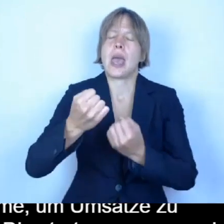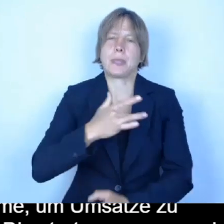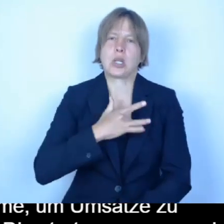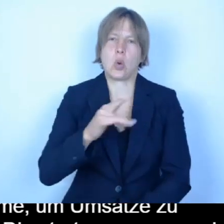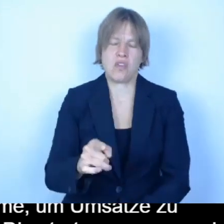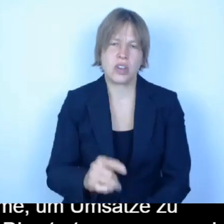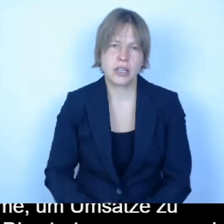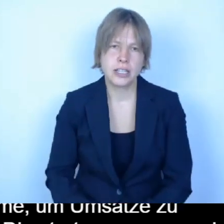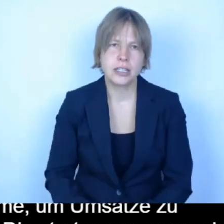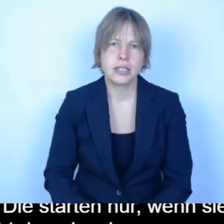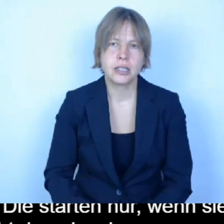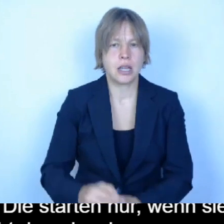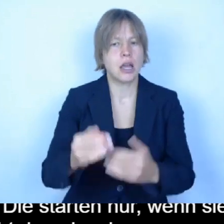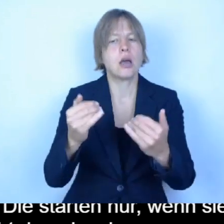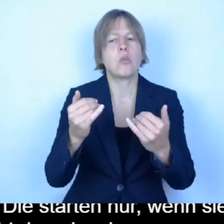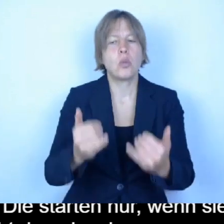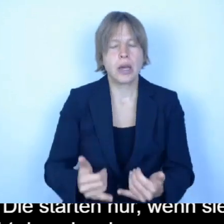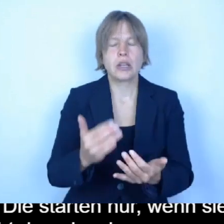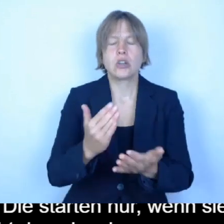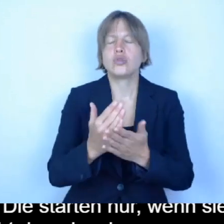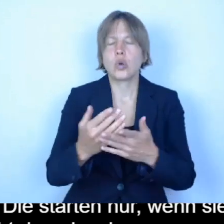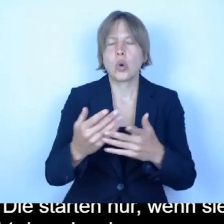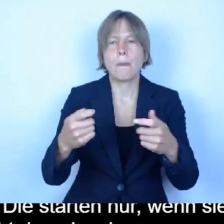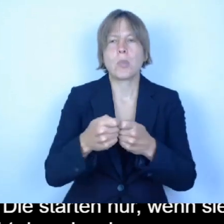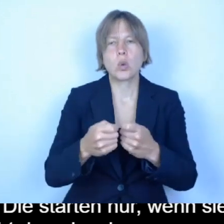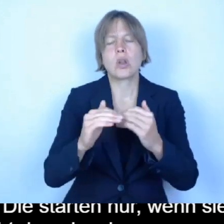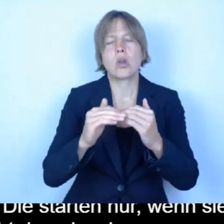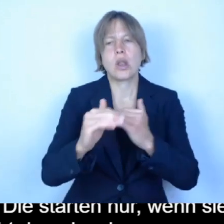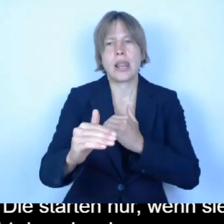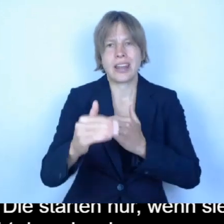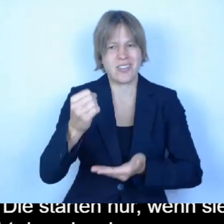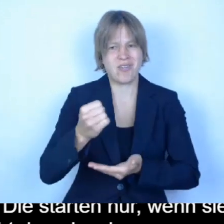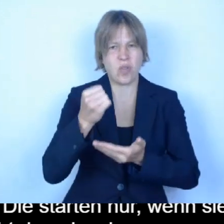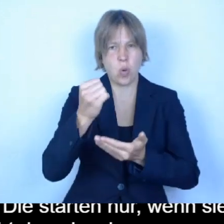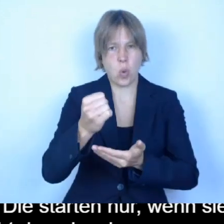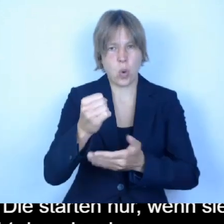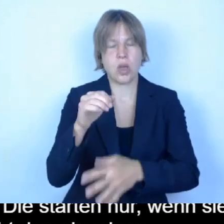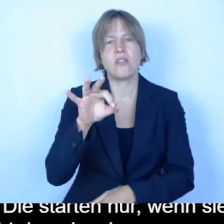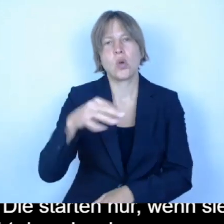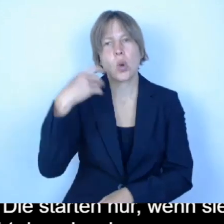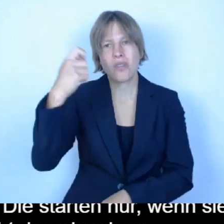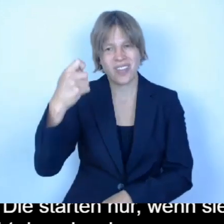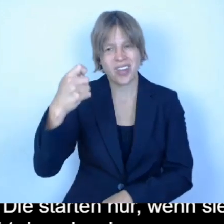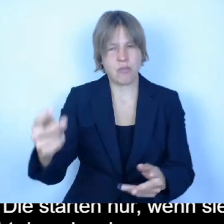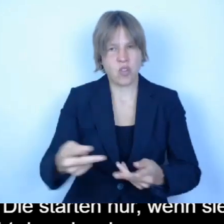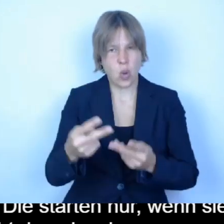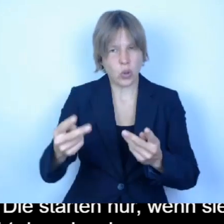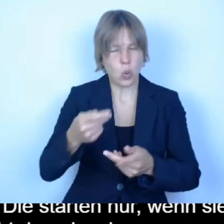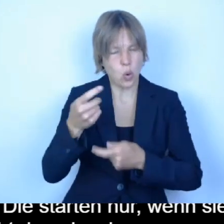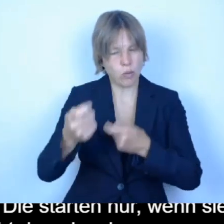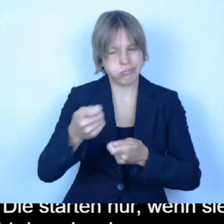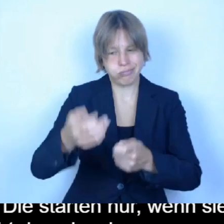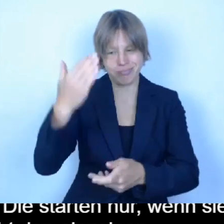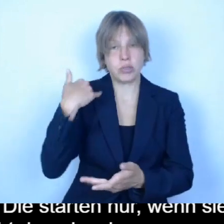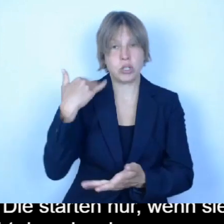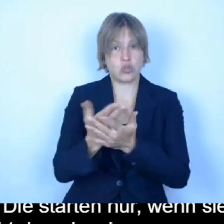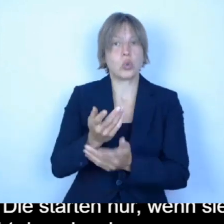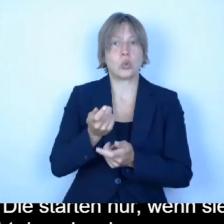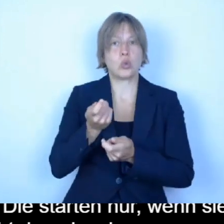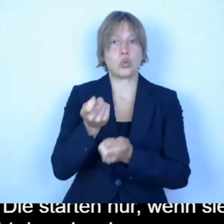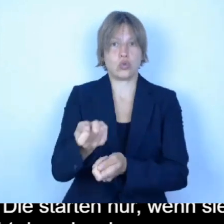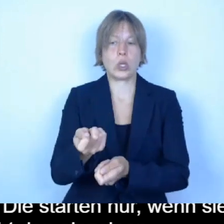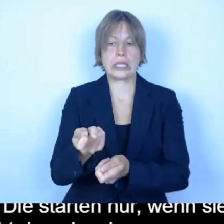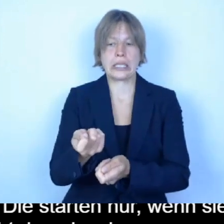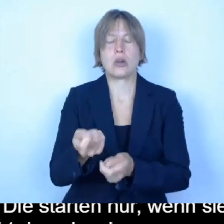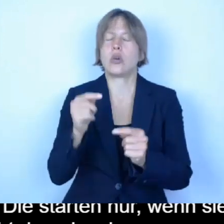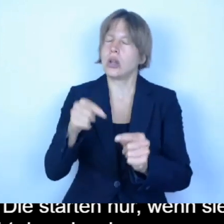wir schon einmal mit bezuschusst haben, befürworte ich wirklich ausdrücklich. Wir haben uns ja bereits daran beteiligt und wir wären